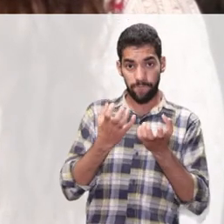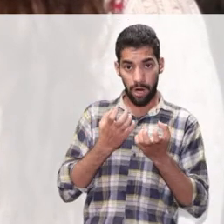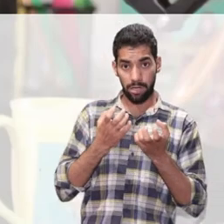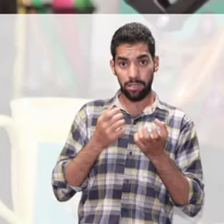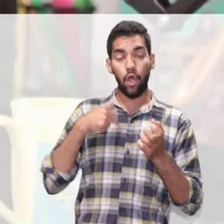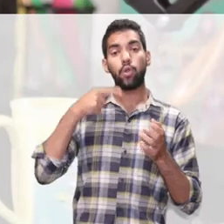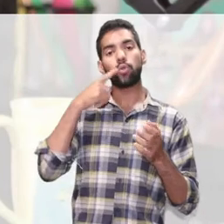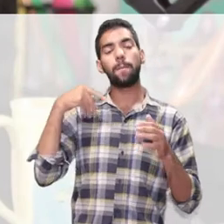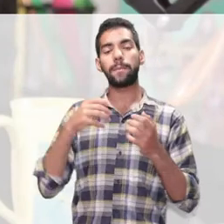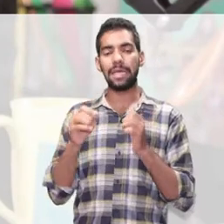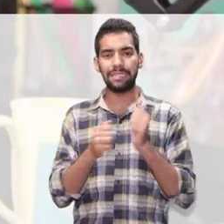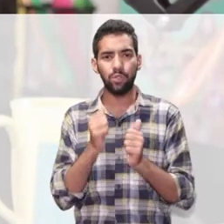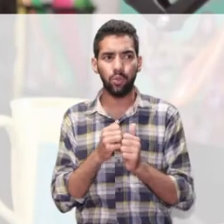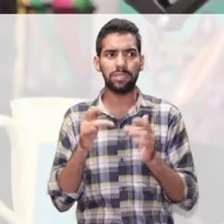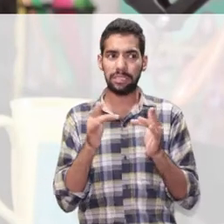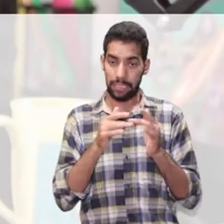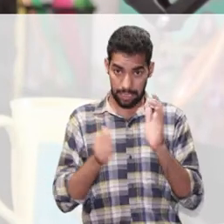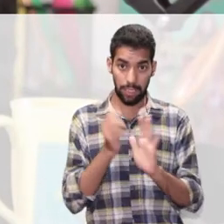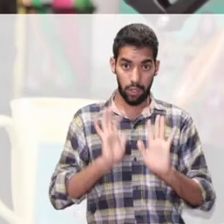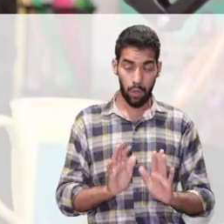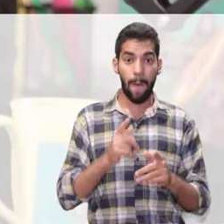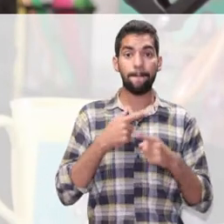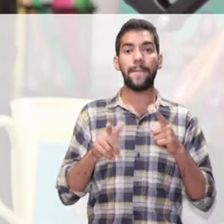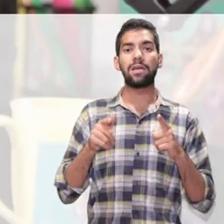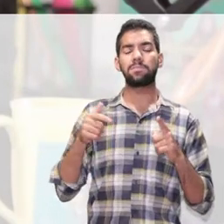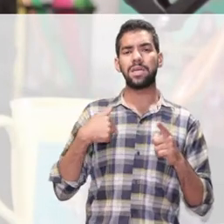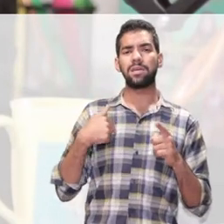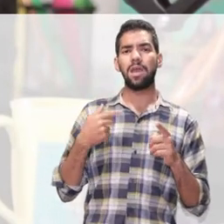subscribe to The Amazing